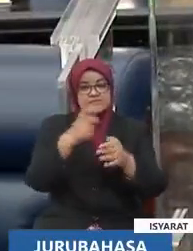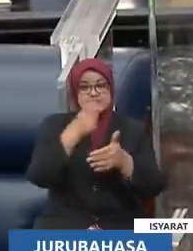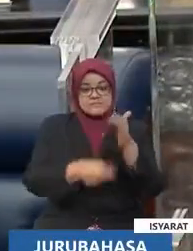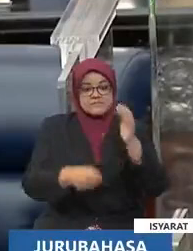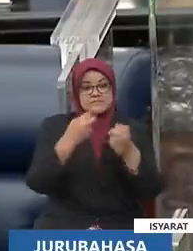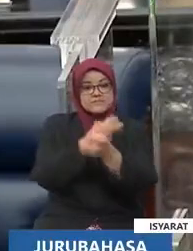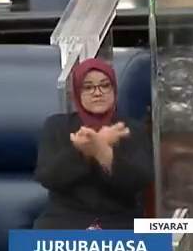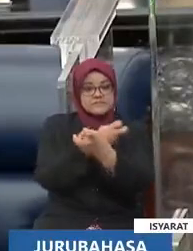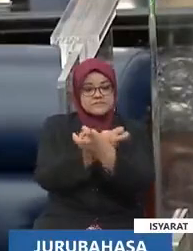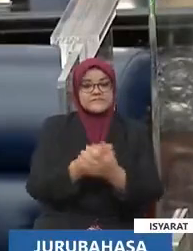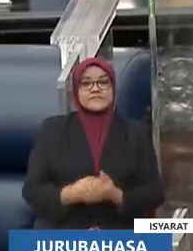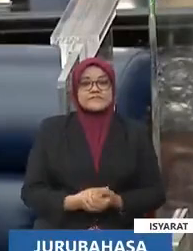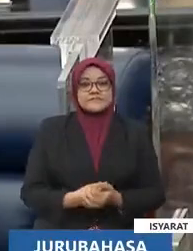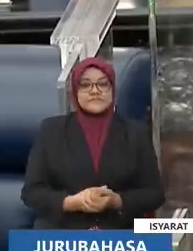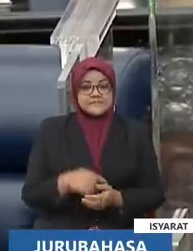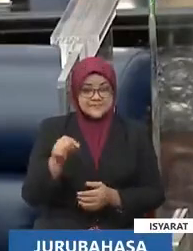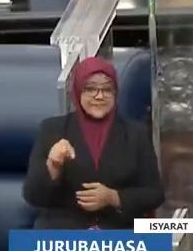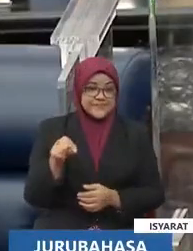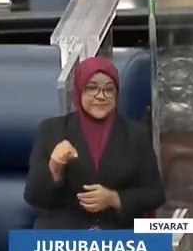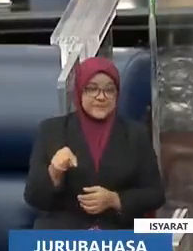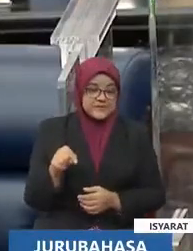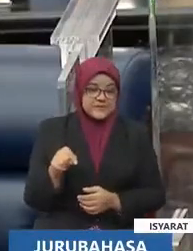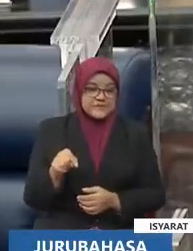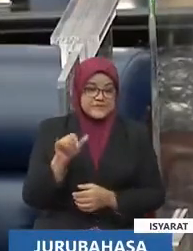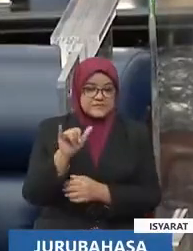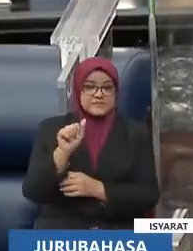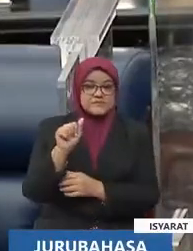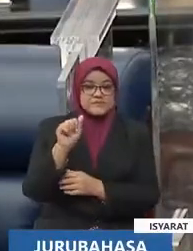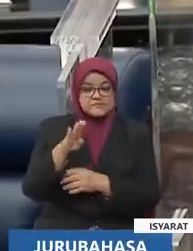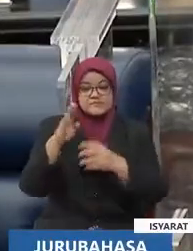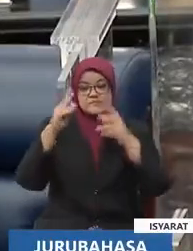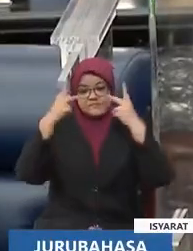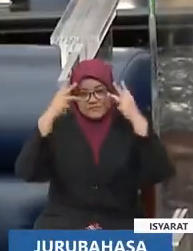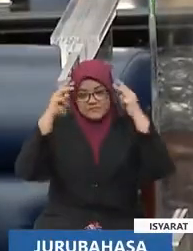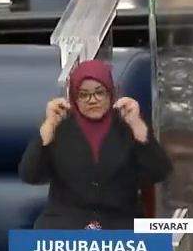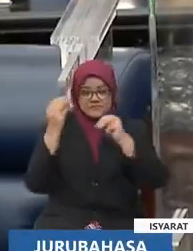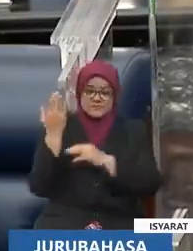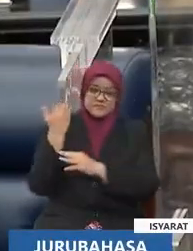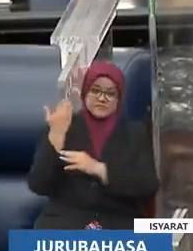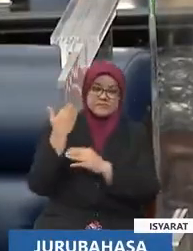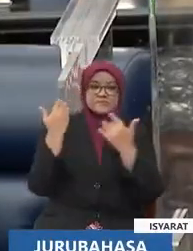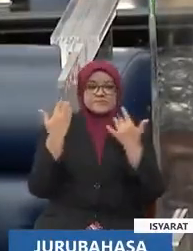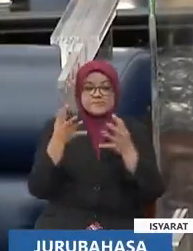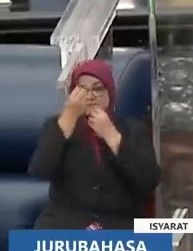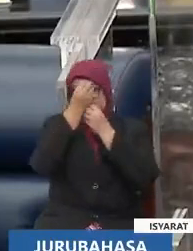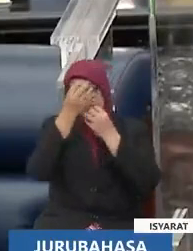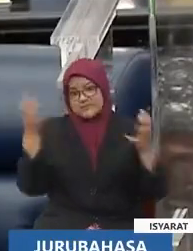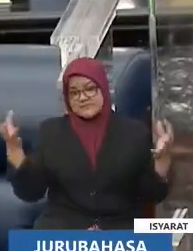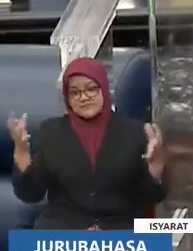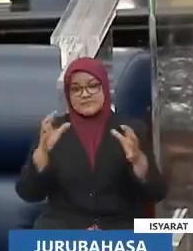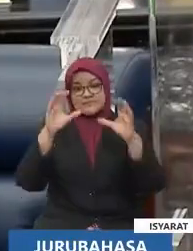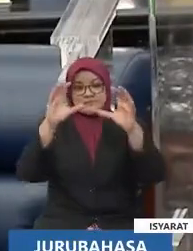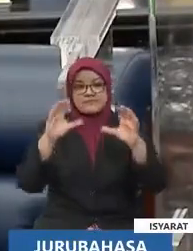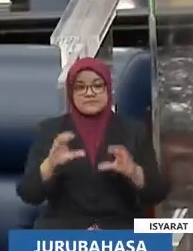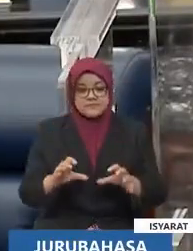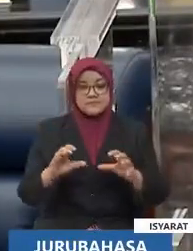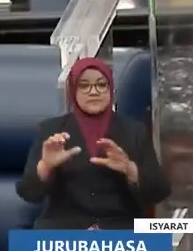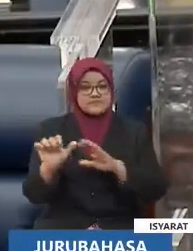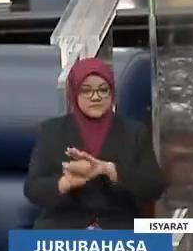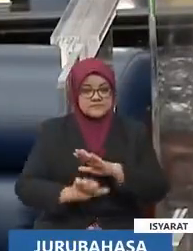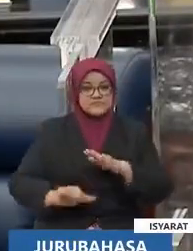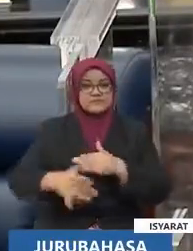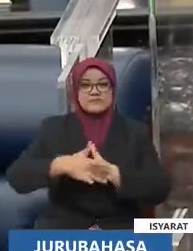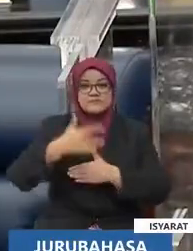peningkatan harga racun dalam hal ini yang mati kode menteri baru nih babak baru-baru ini telah mengumumkannya beberapa langkah